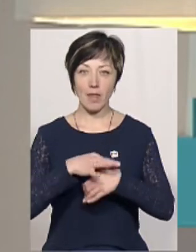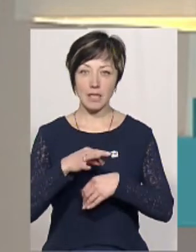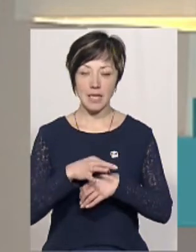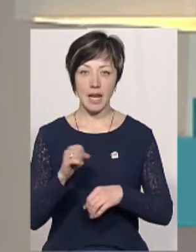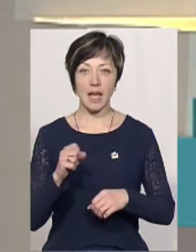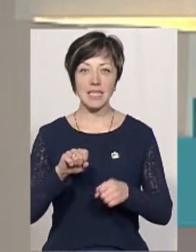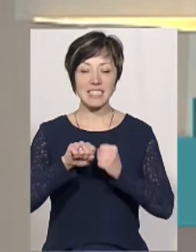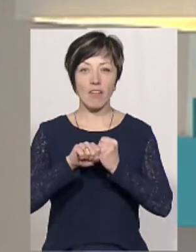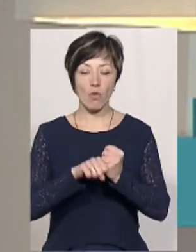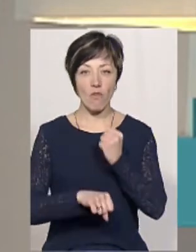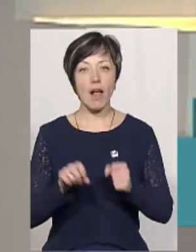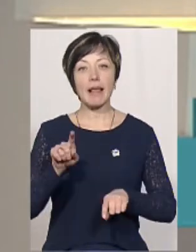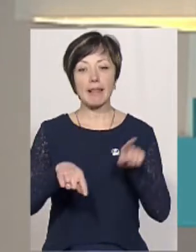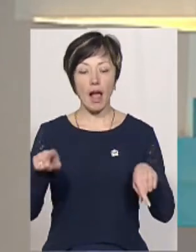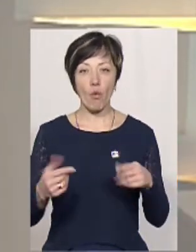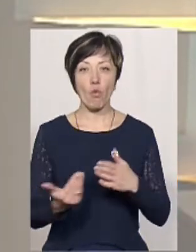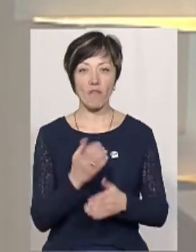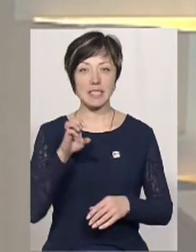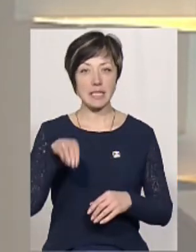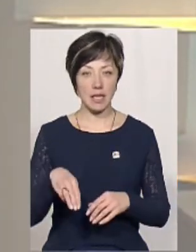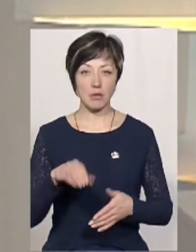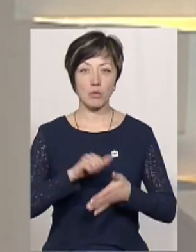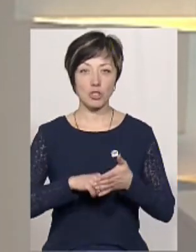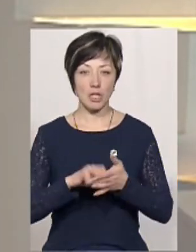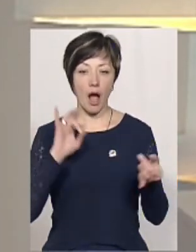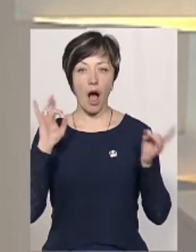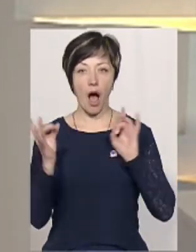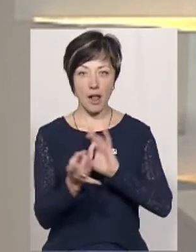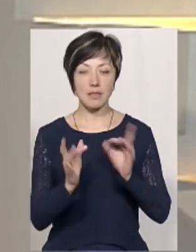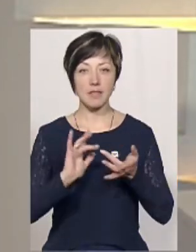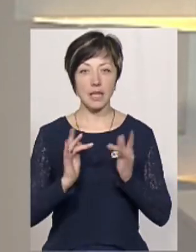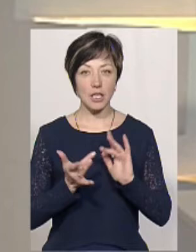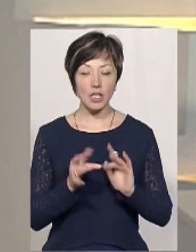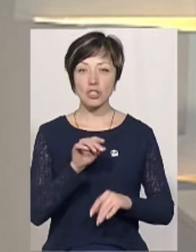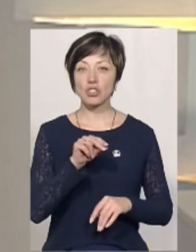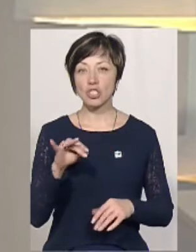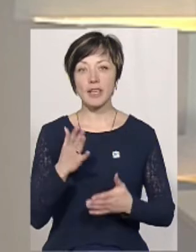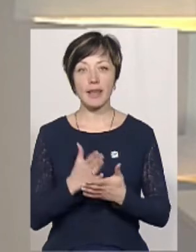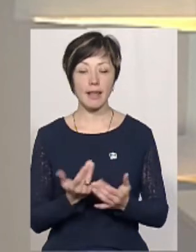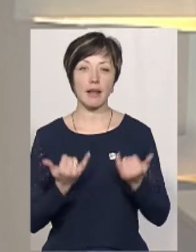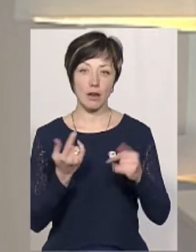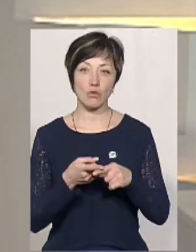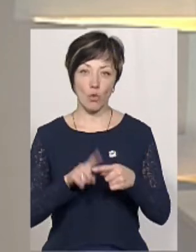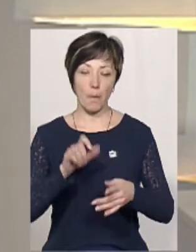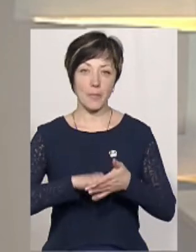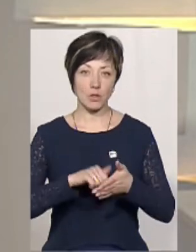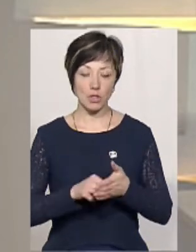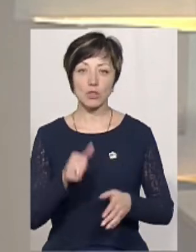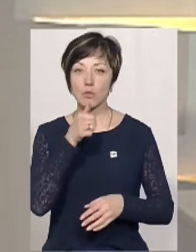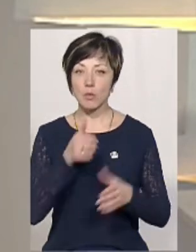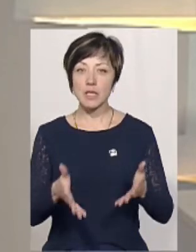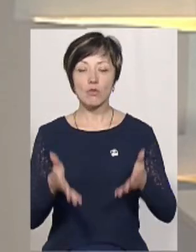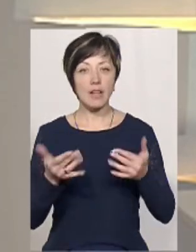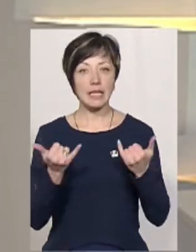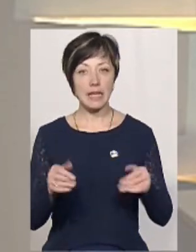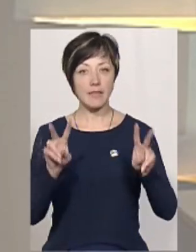і зґвалтування. Деякі з оновлених статей спричинили галас у соцмережах. Чи є для цього підстави, спробуємо